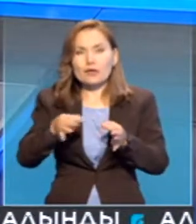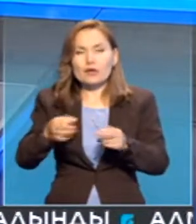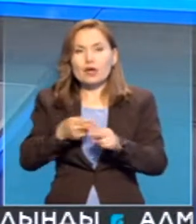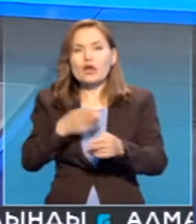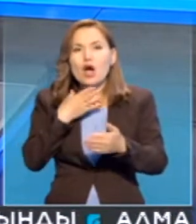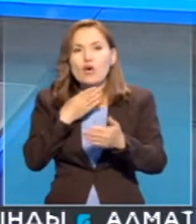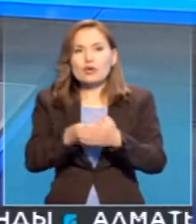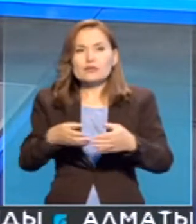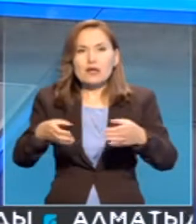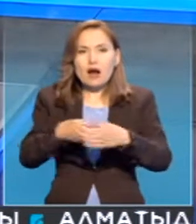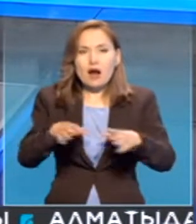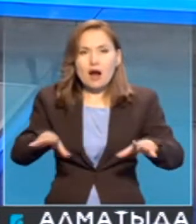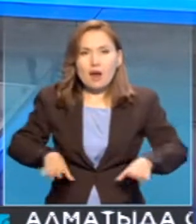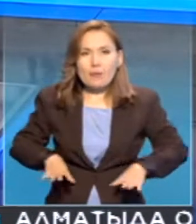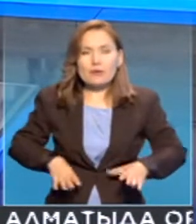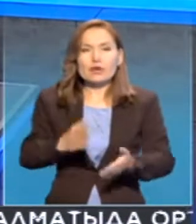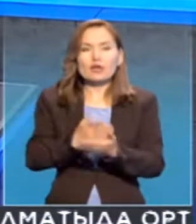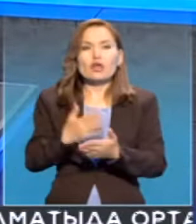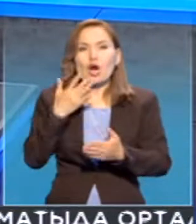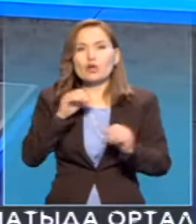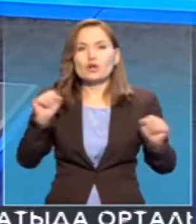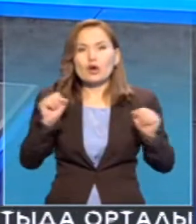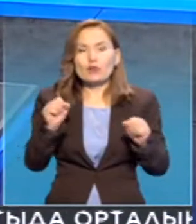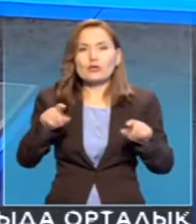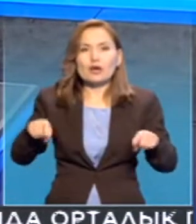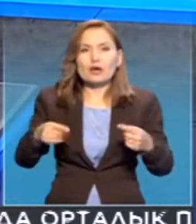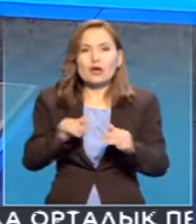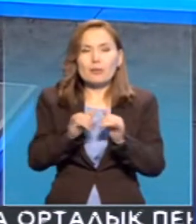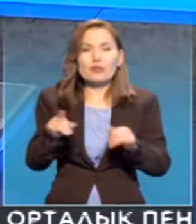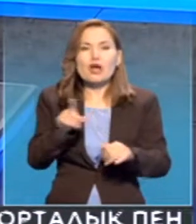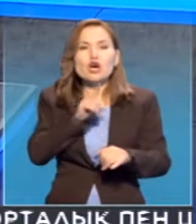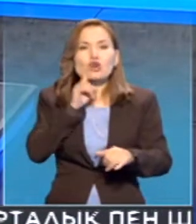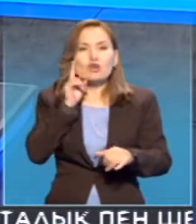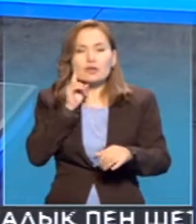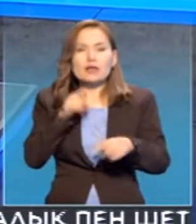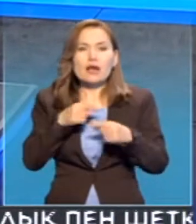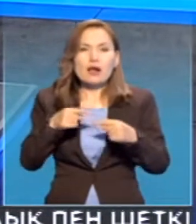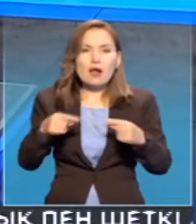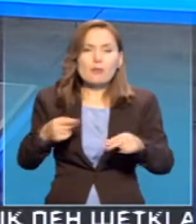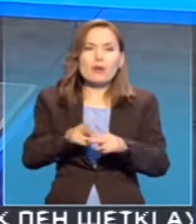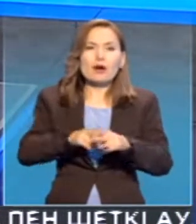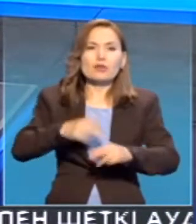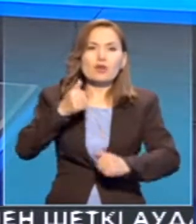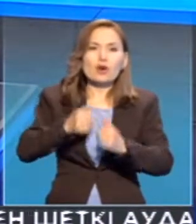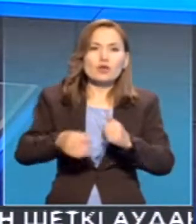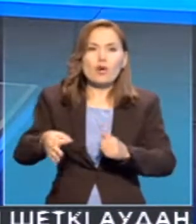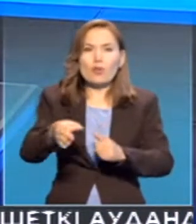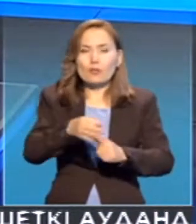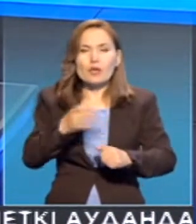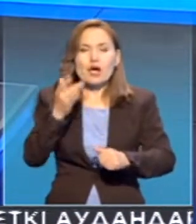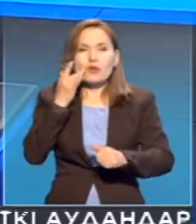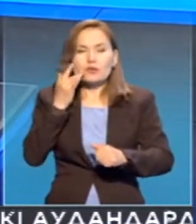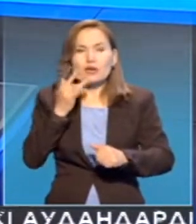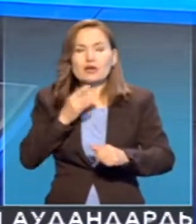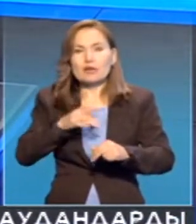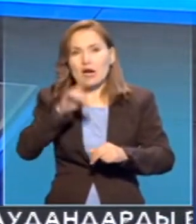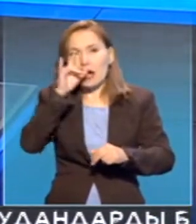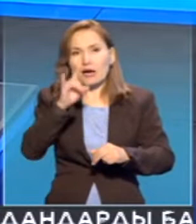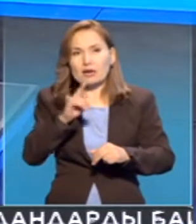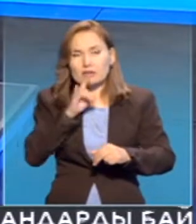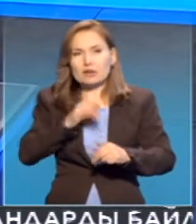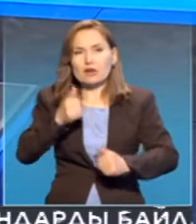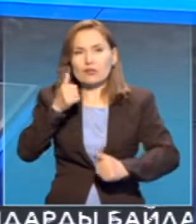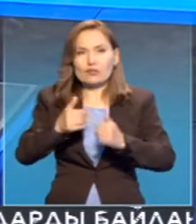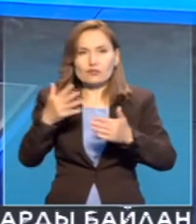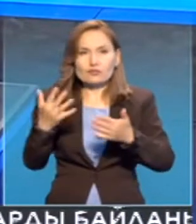көкпар командасы бар. Ұлттық спортты жаңғыртып жүрген жастар аударыспақ пен теңге ілуден облысты былай қойғанда ел чемпионатында да